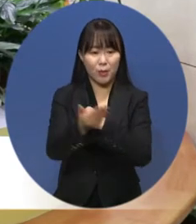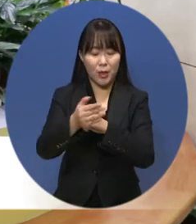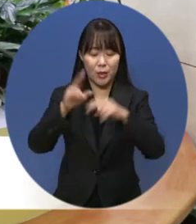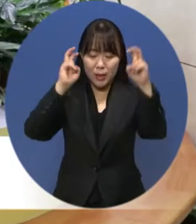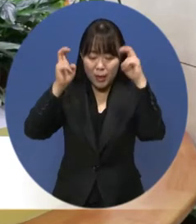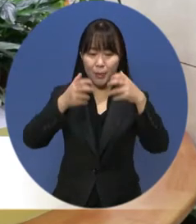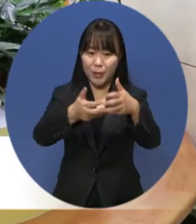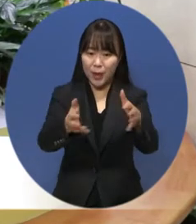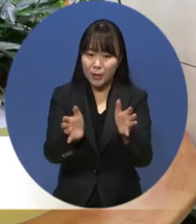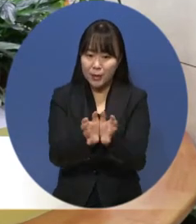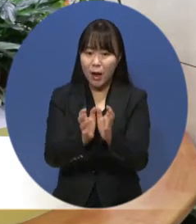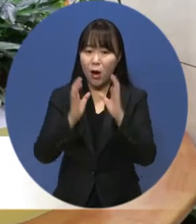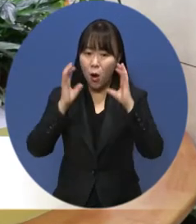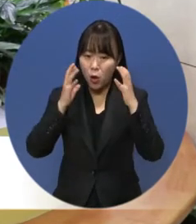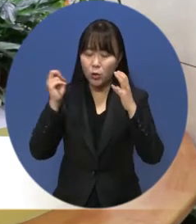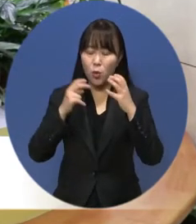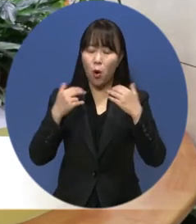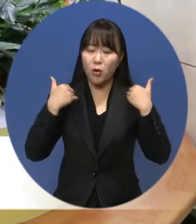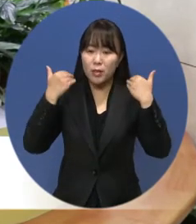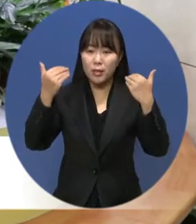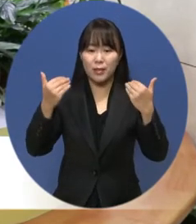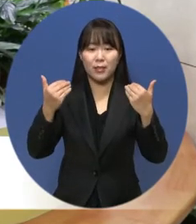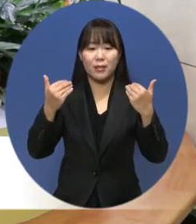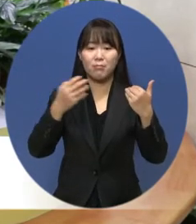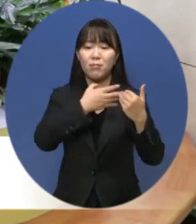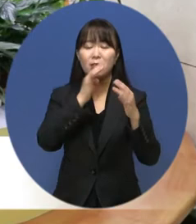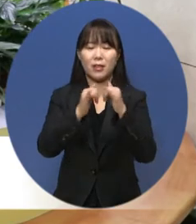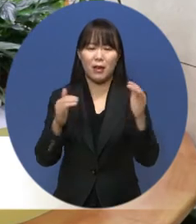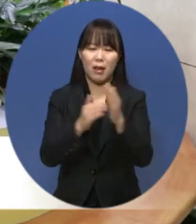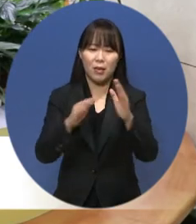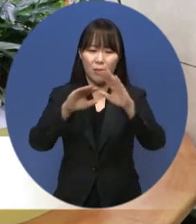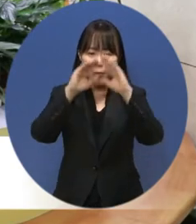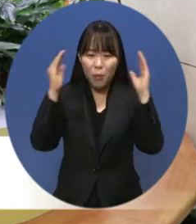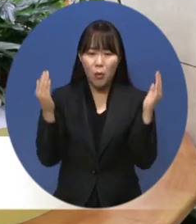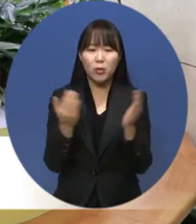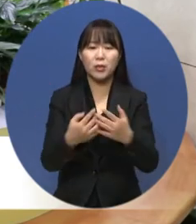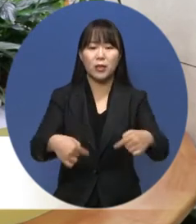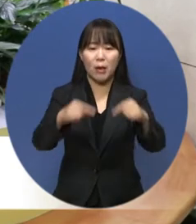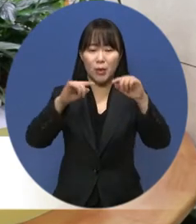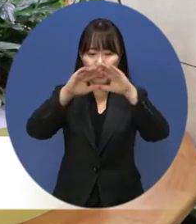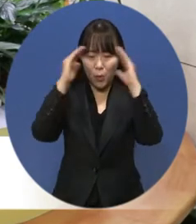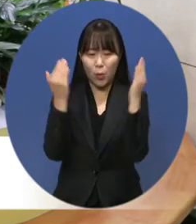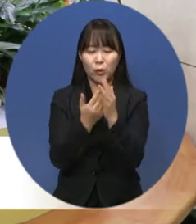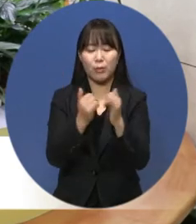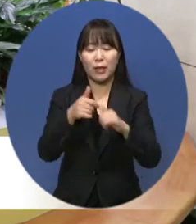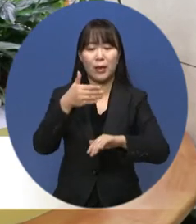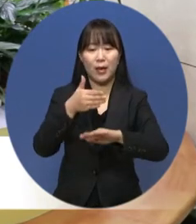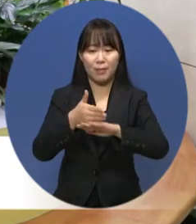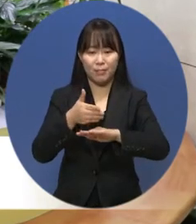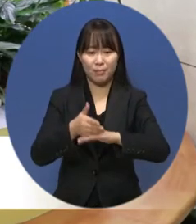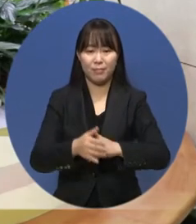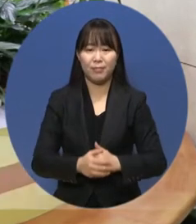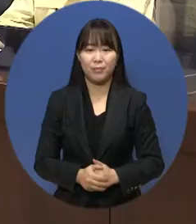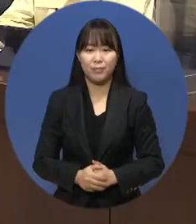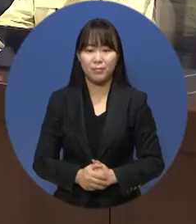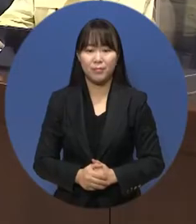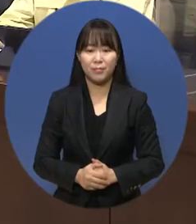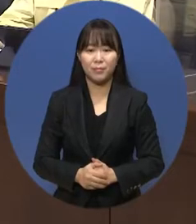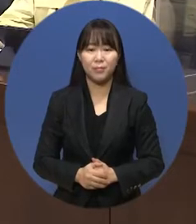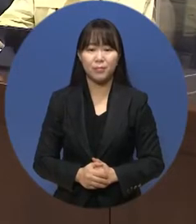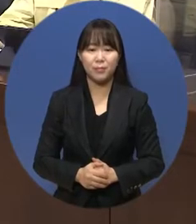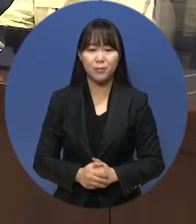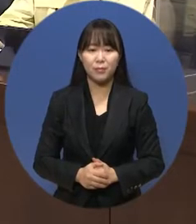기업 단체 어린이부터 어르신까지 차량 향후 까지 참여해주신 모든 분들께 감사의 말씀을 드립니다